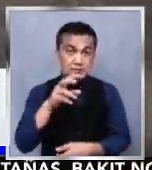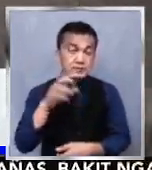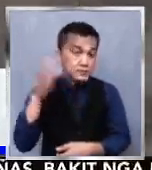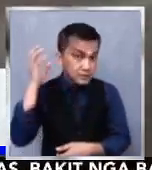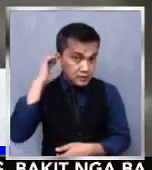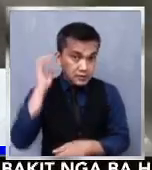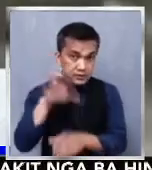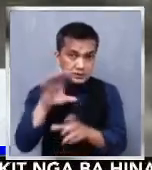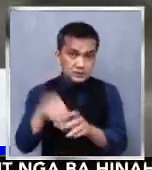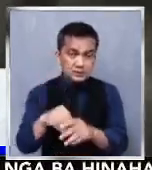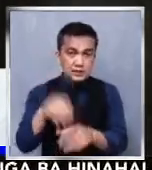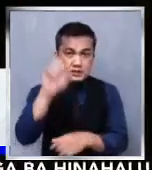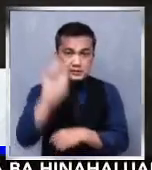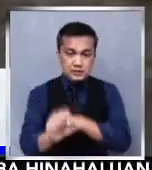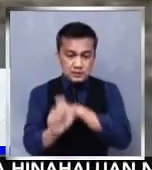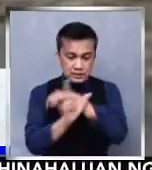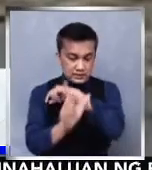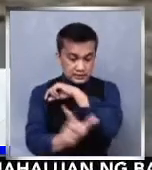Leyte.